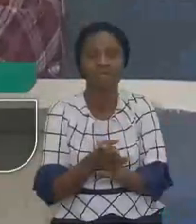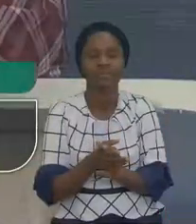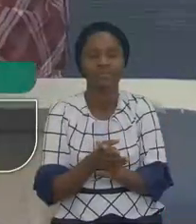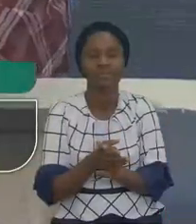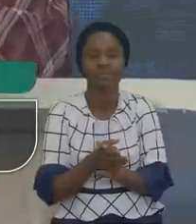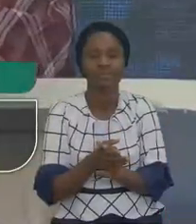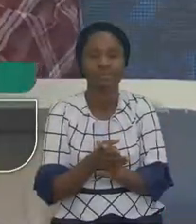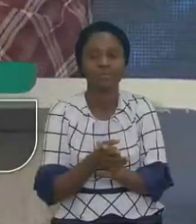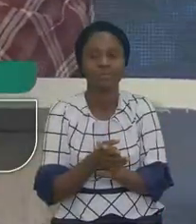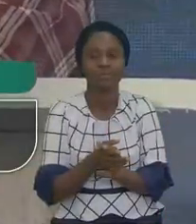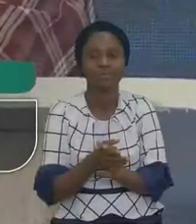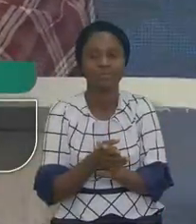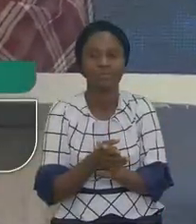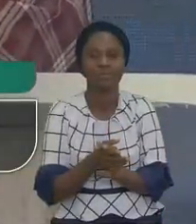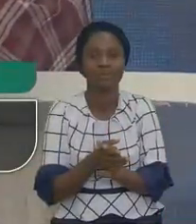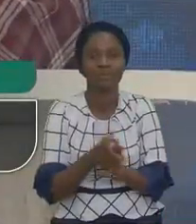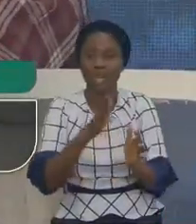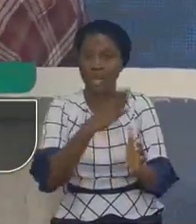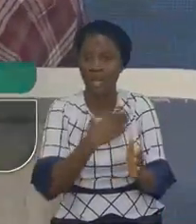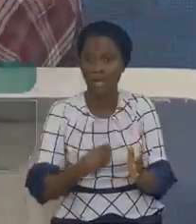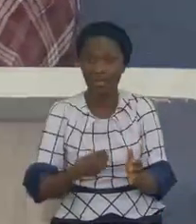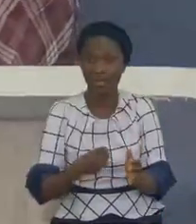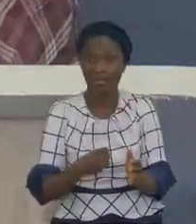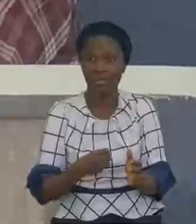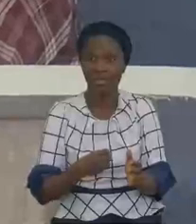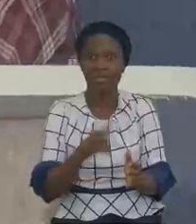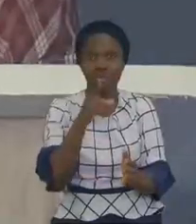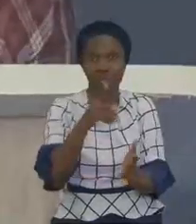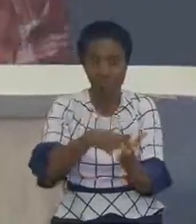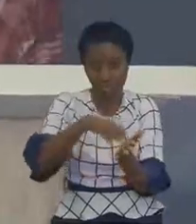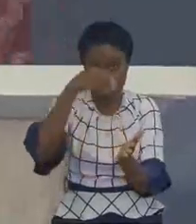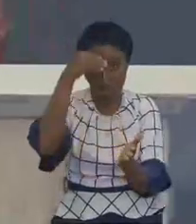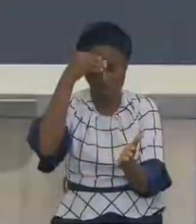Et vous devez apprendre des écritures pour le succès.